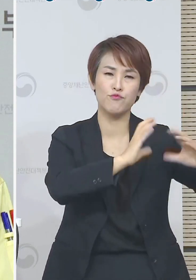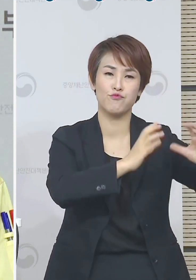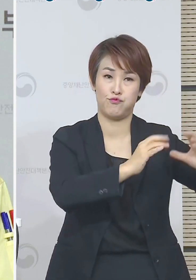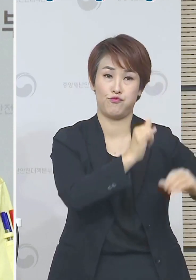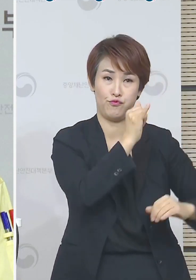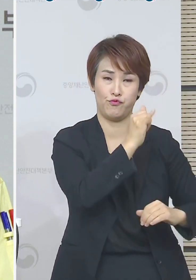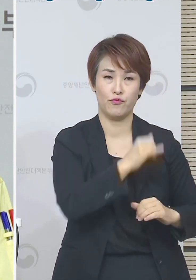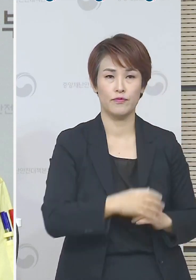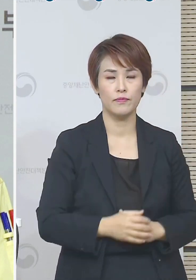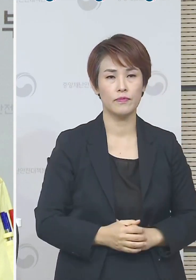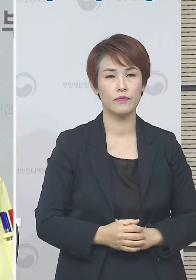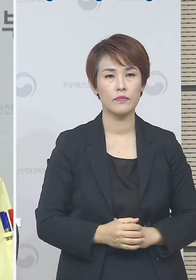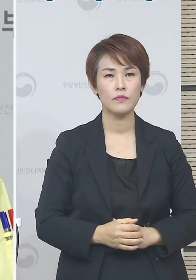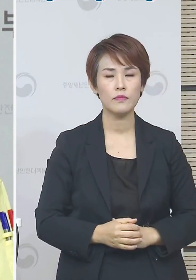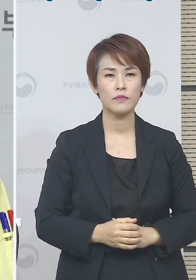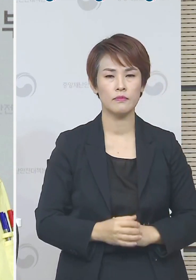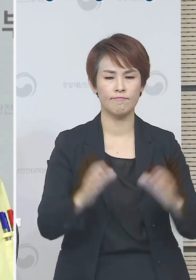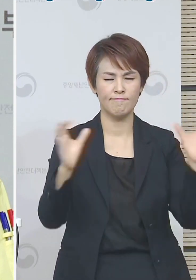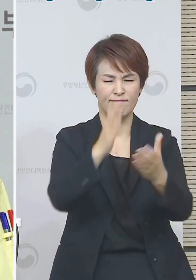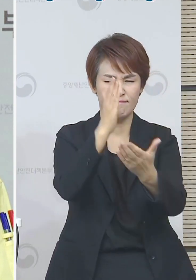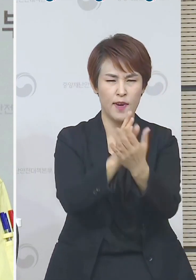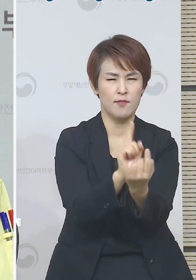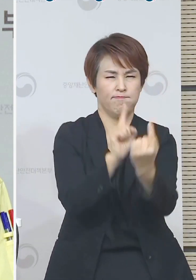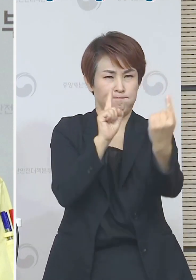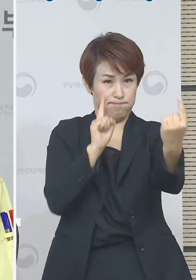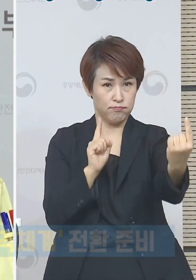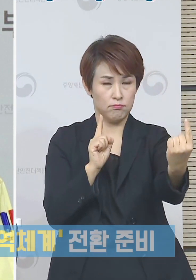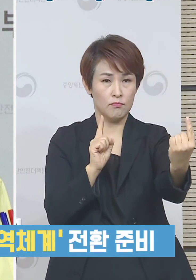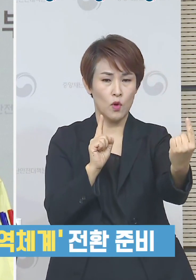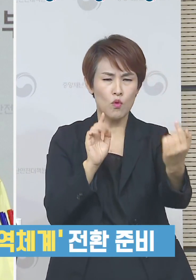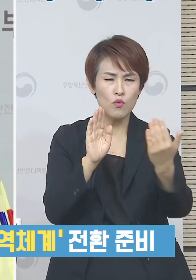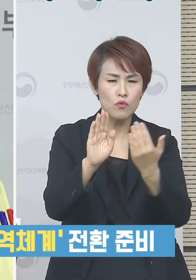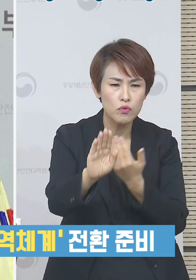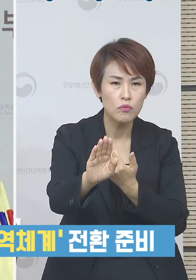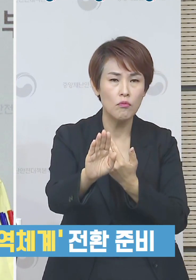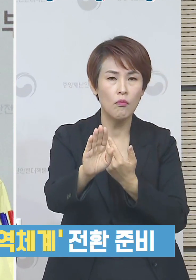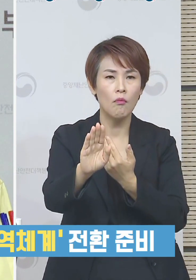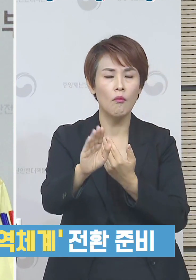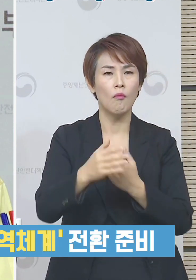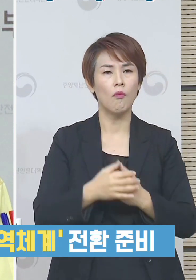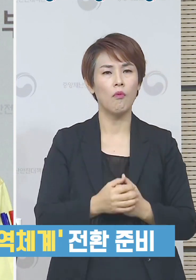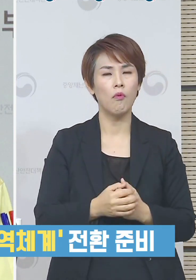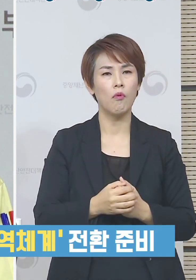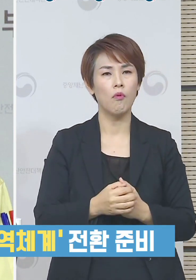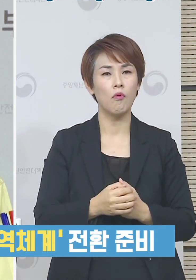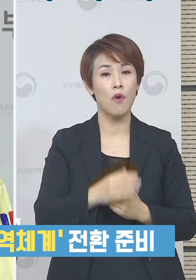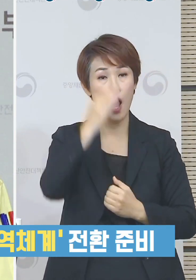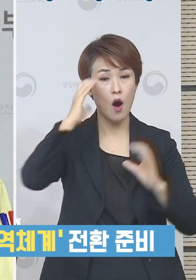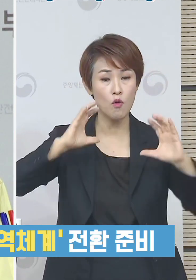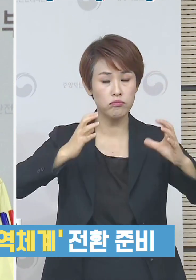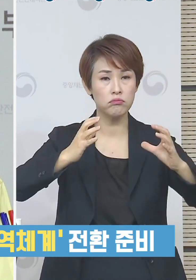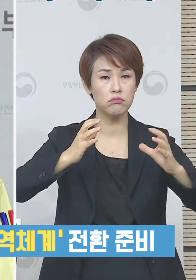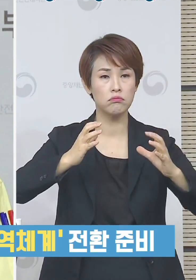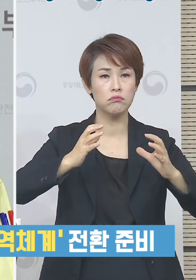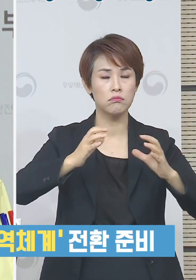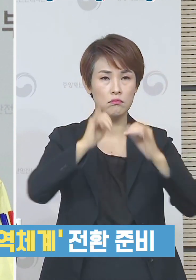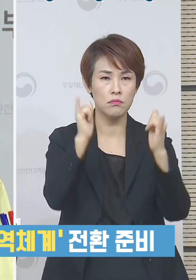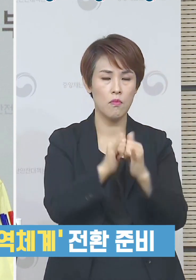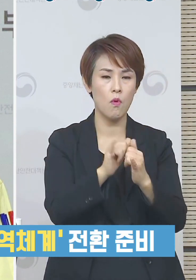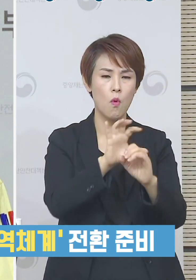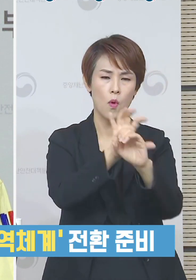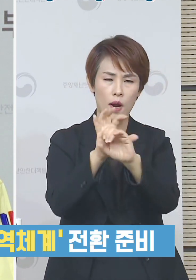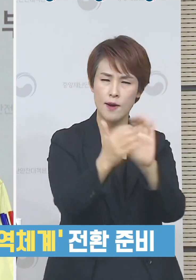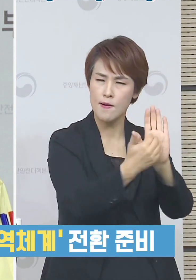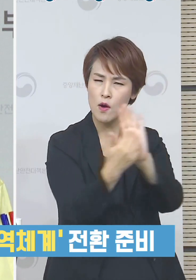강화된 사회적 거리두기의 일정과 더불어 이후에 우리 사회가 코로나19에 어떻게 대응해야 하는지 심도